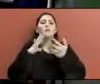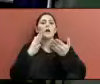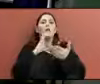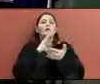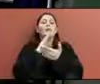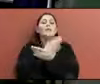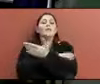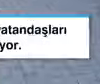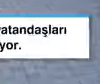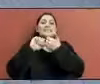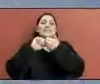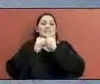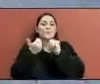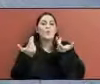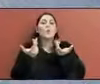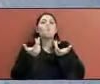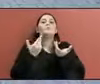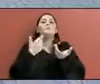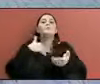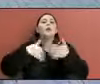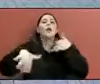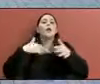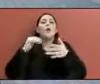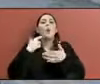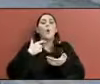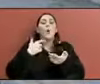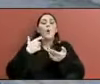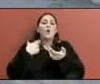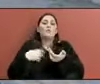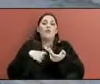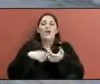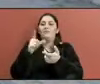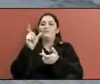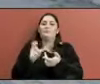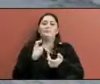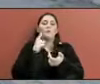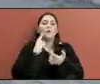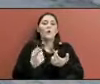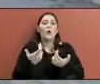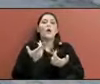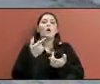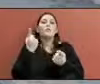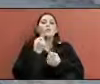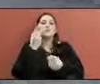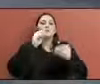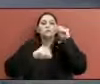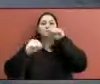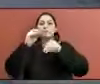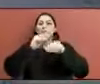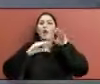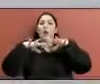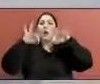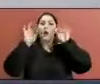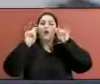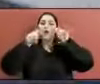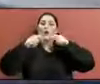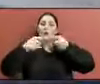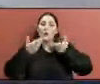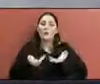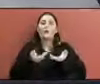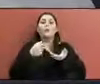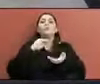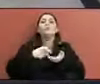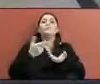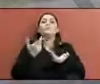yönetimi engellilere de özel bir çaba sarf ediyor. Tahir Başkanımızın talimatlarıyla bu noktada Kağıt